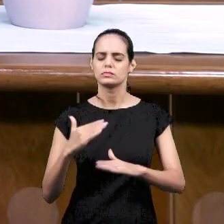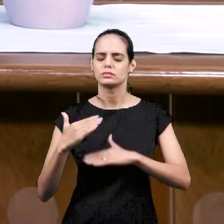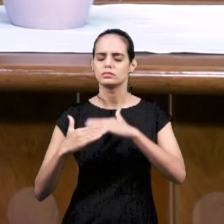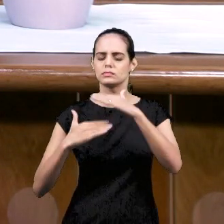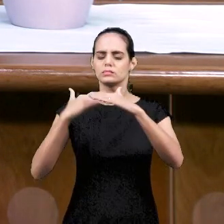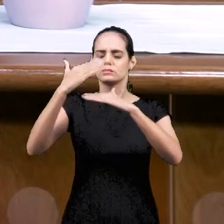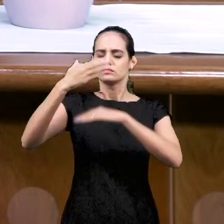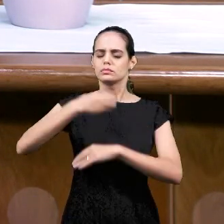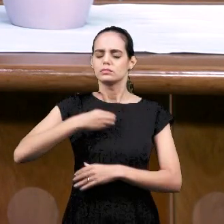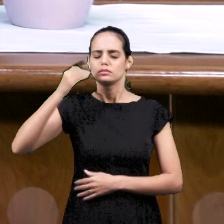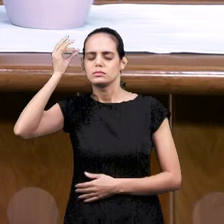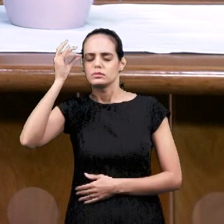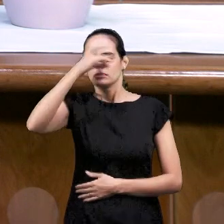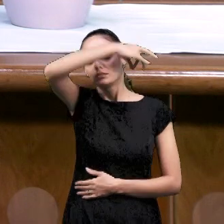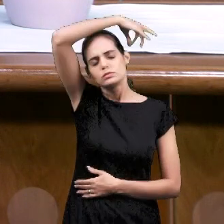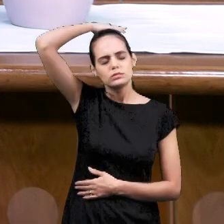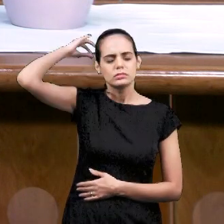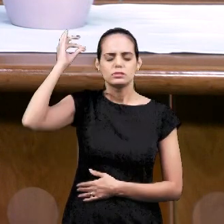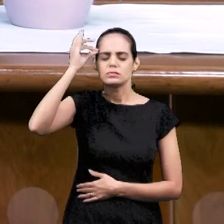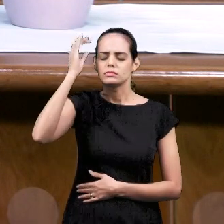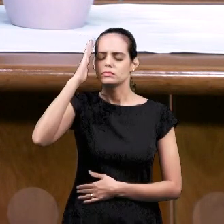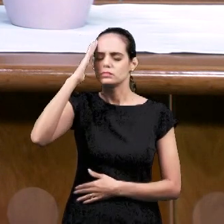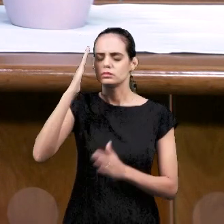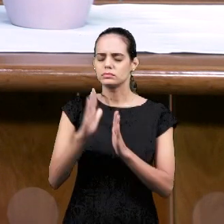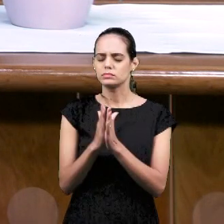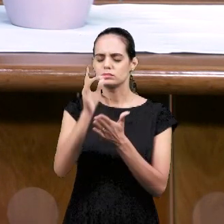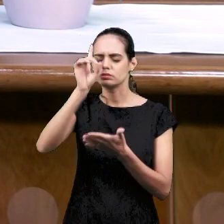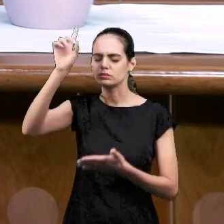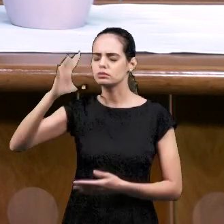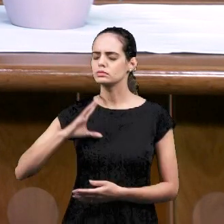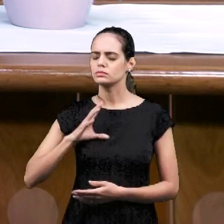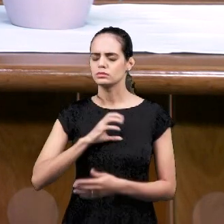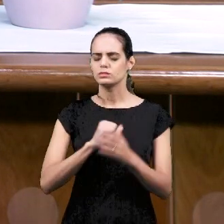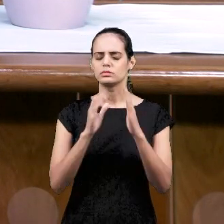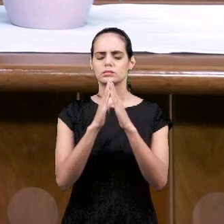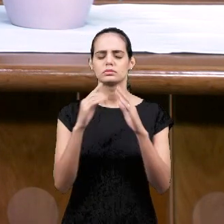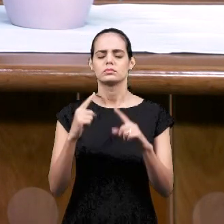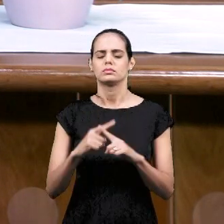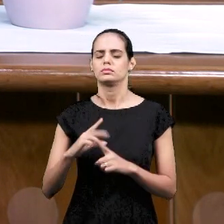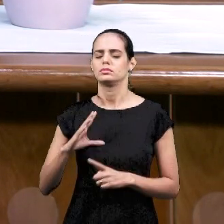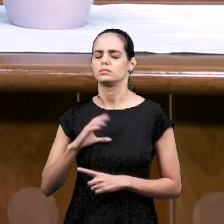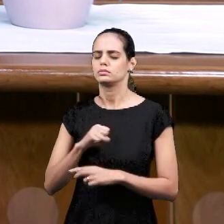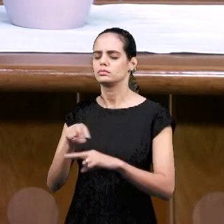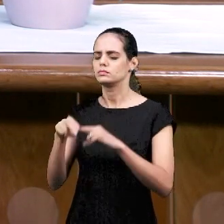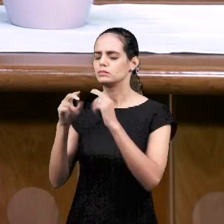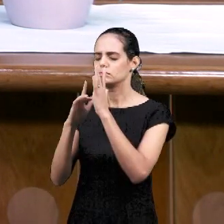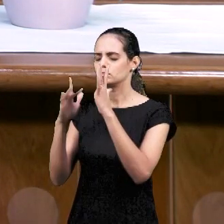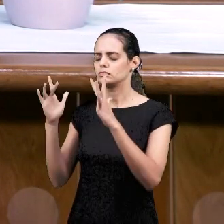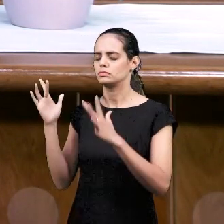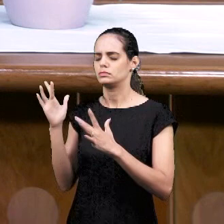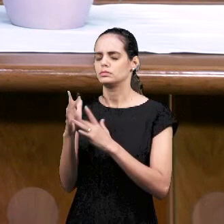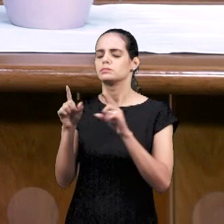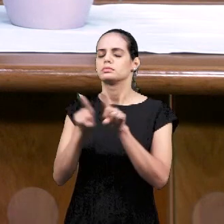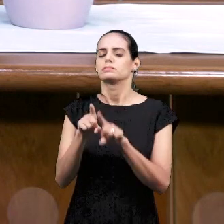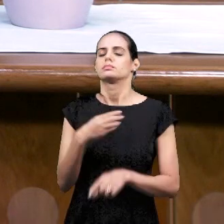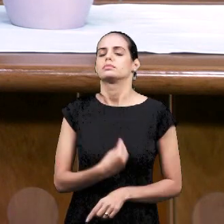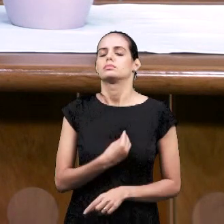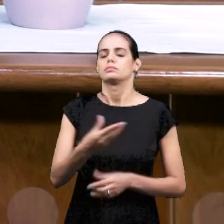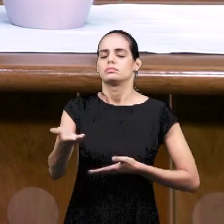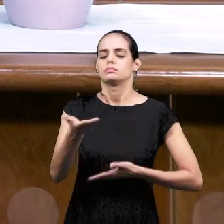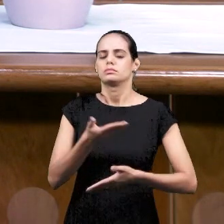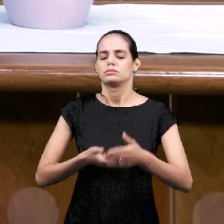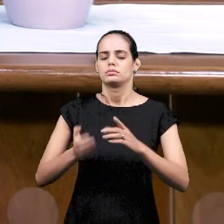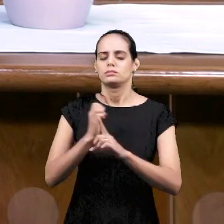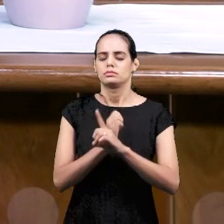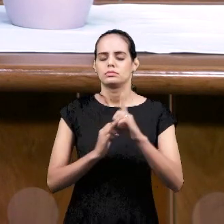prière. Seigneur, bénis en donnant la croissance spirituelle, la compréhension de ta parole, amour pour ton Église par le Seigneur